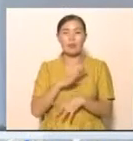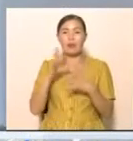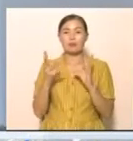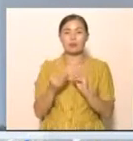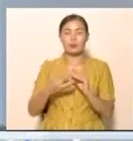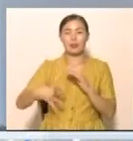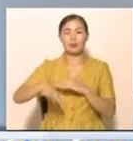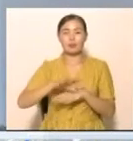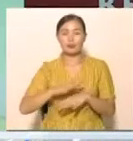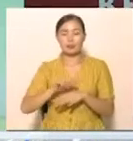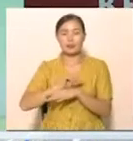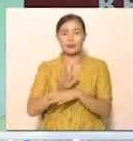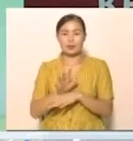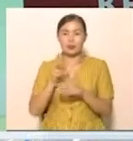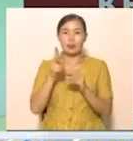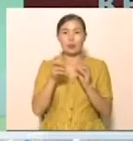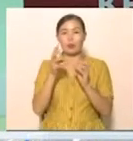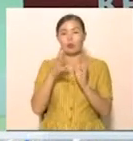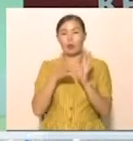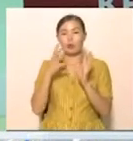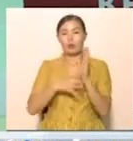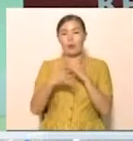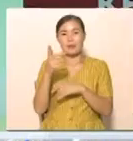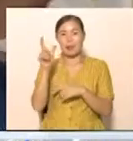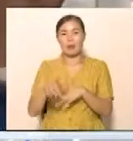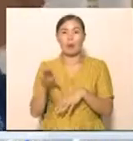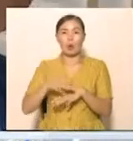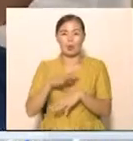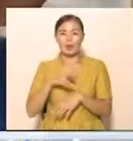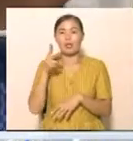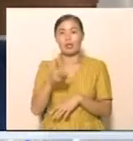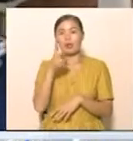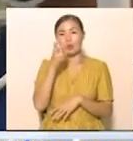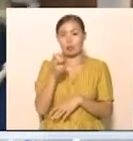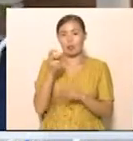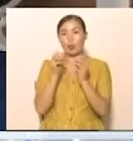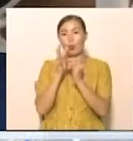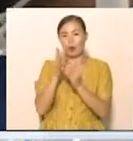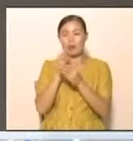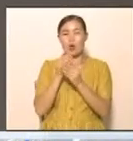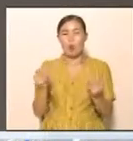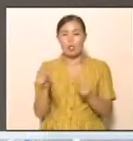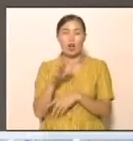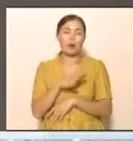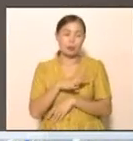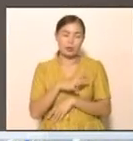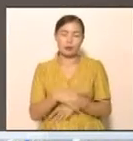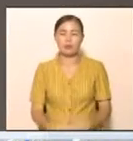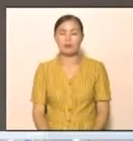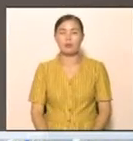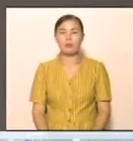жалпы аймақ бойынша 2995 адам коронавируспен ауырып, 2214-і сауығып шыққан.